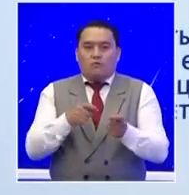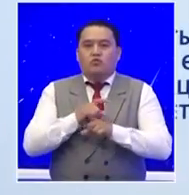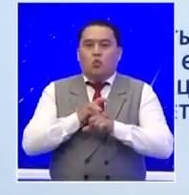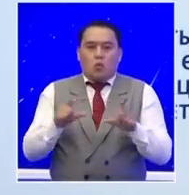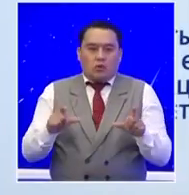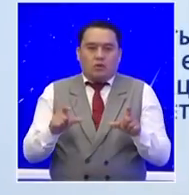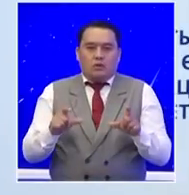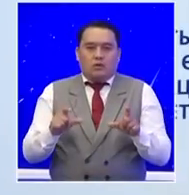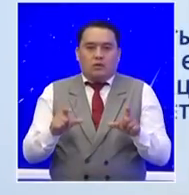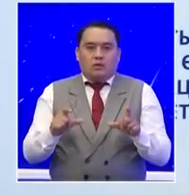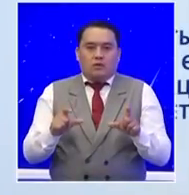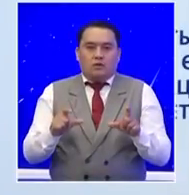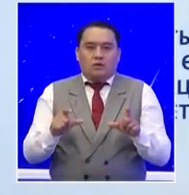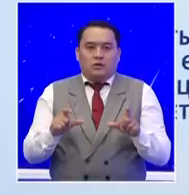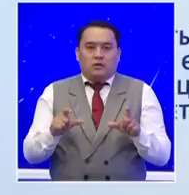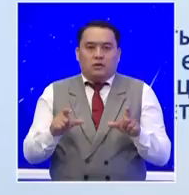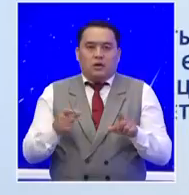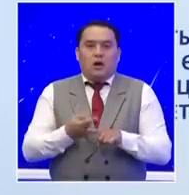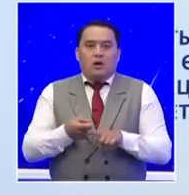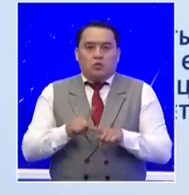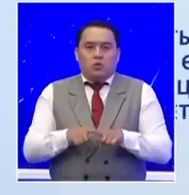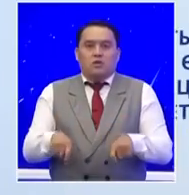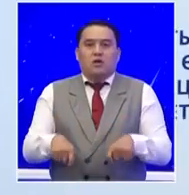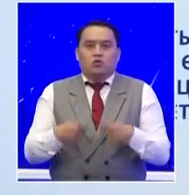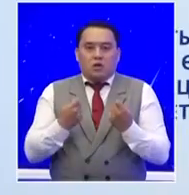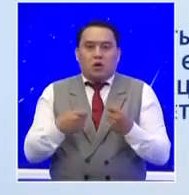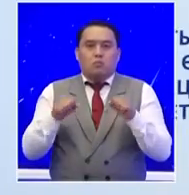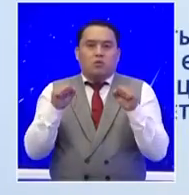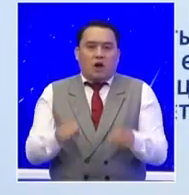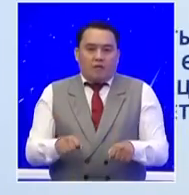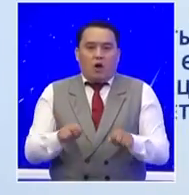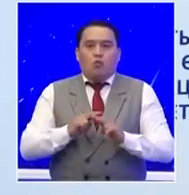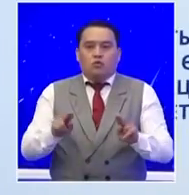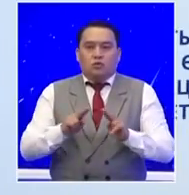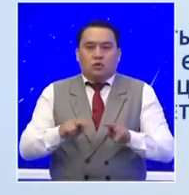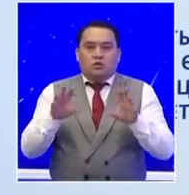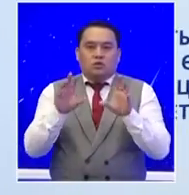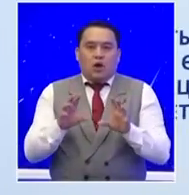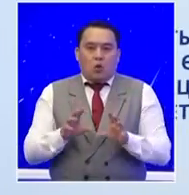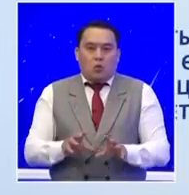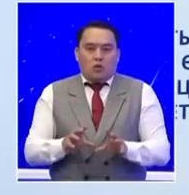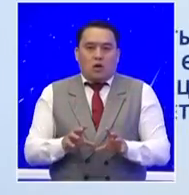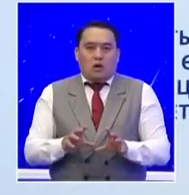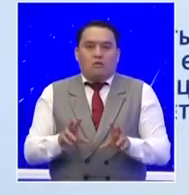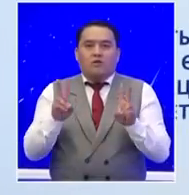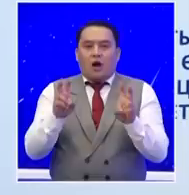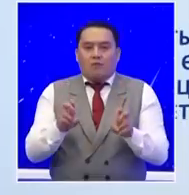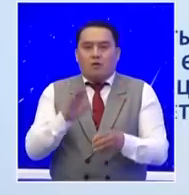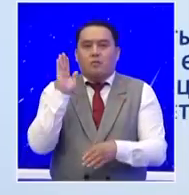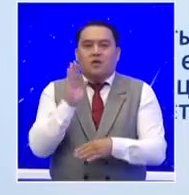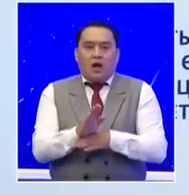школ, зачастую, которые нарушают права учителей в рамках закона о статусе педагога, в рамках